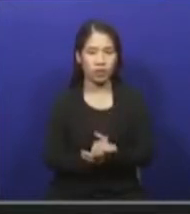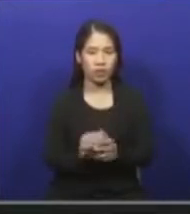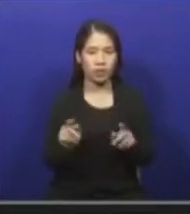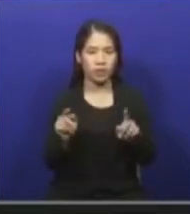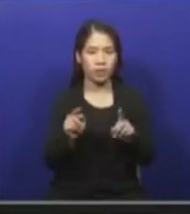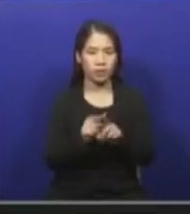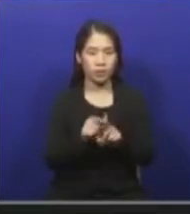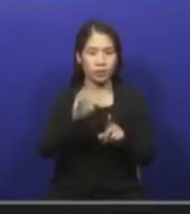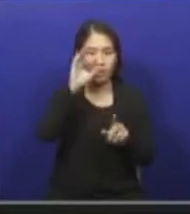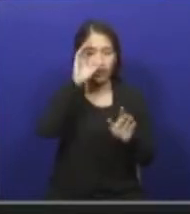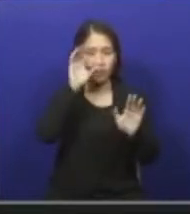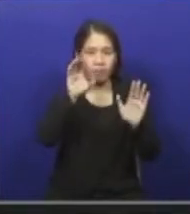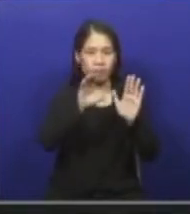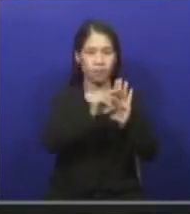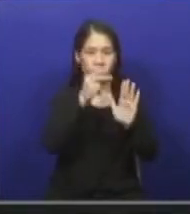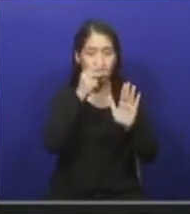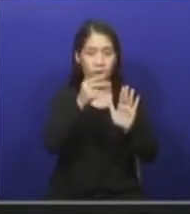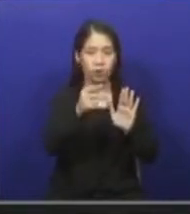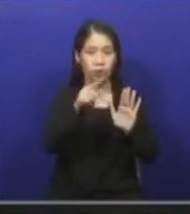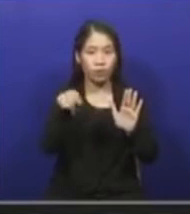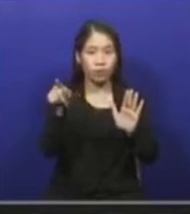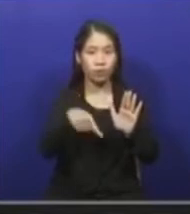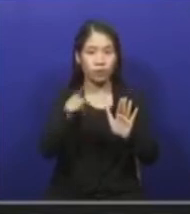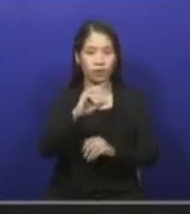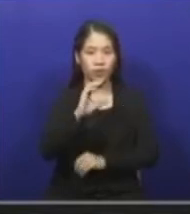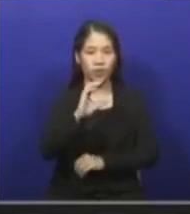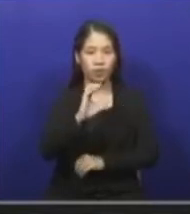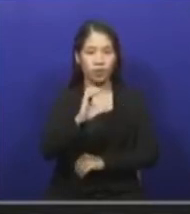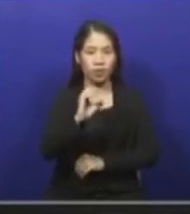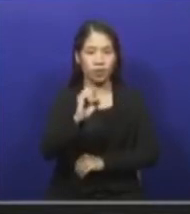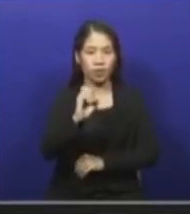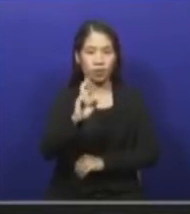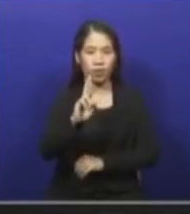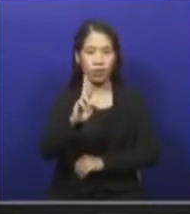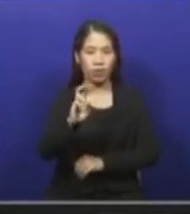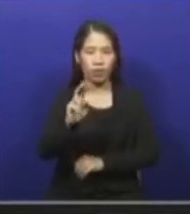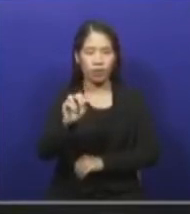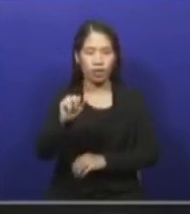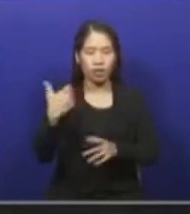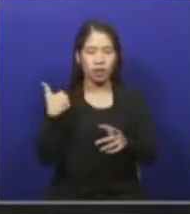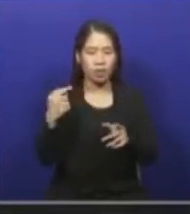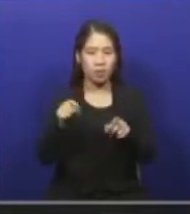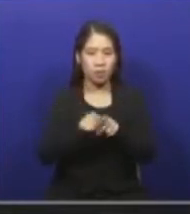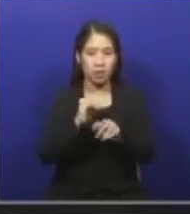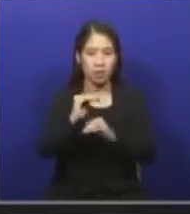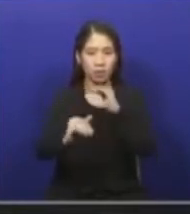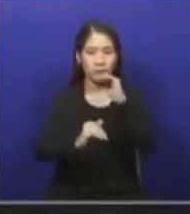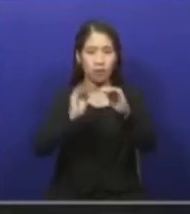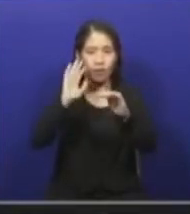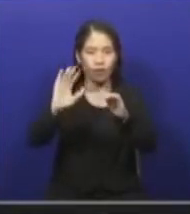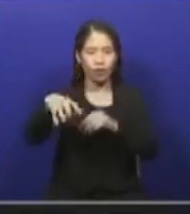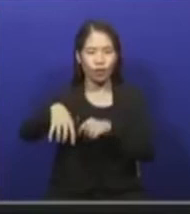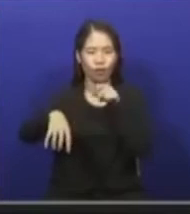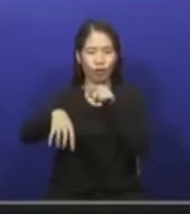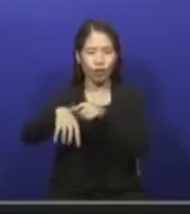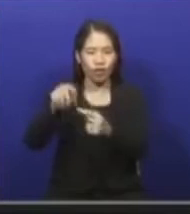มเสี่ยงการทุจริตหรือที่ภาษาอังกฤษเรียกว่า Corruption Risk Dashboard ที่พัฒนาโดย Development Gateway องค์กรซึ่